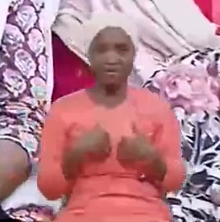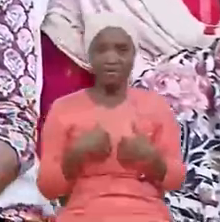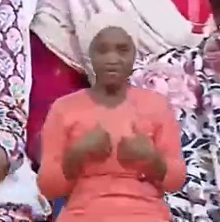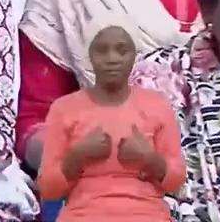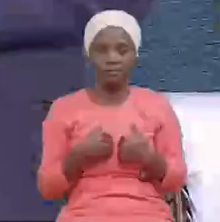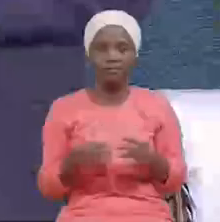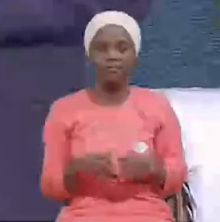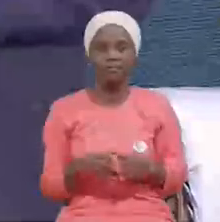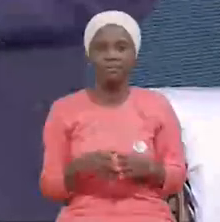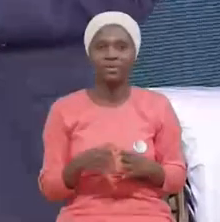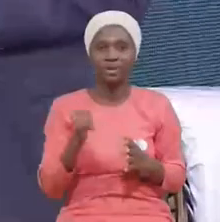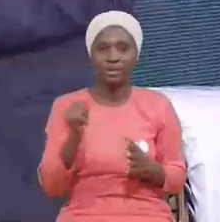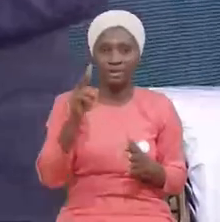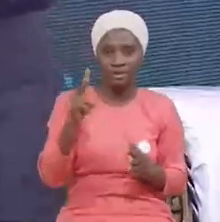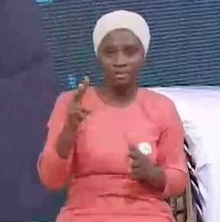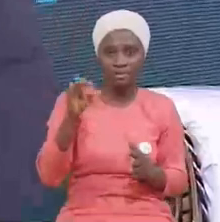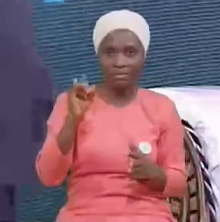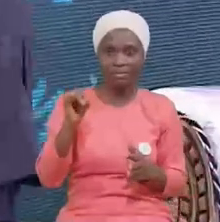Qui fait de nous des héros vertueux.